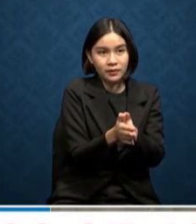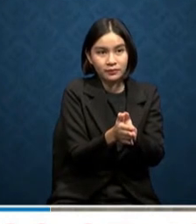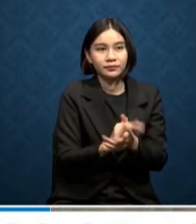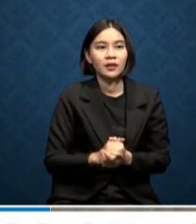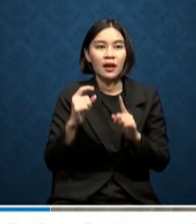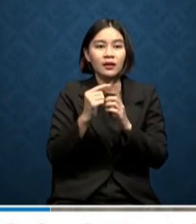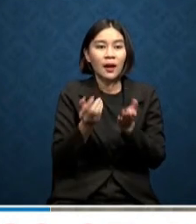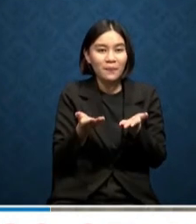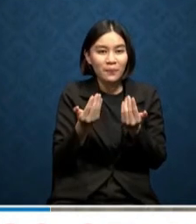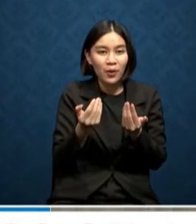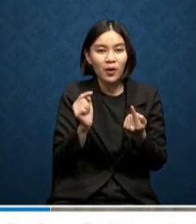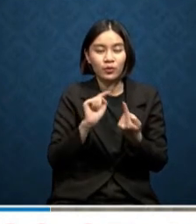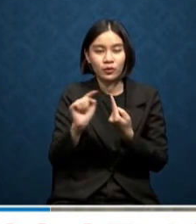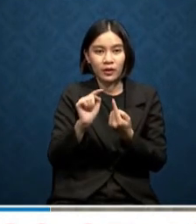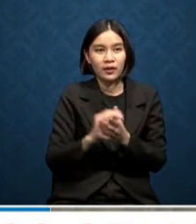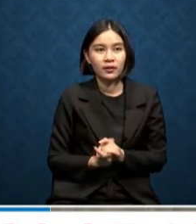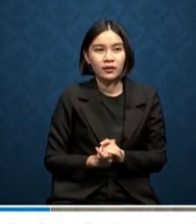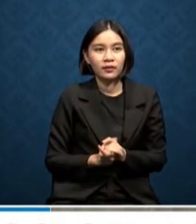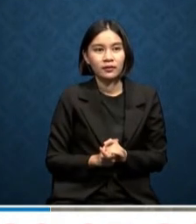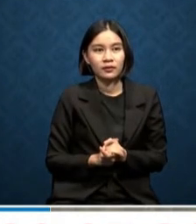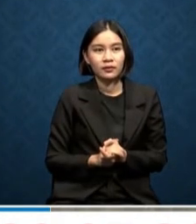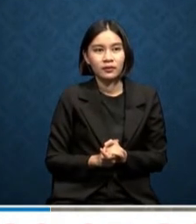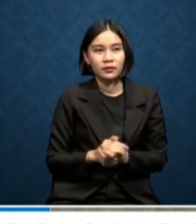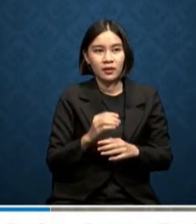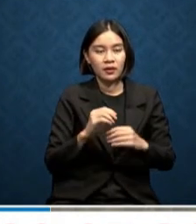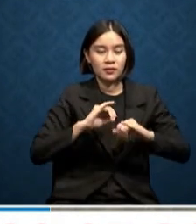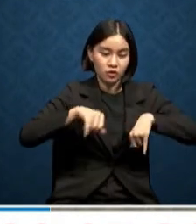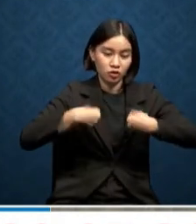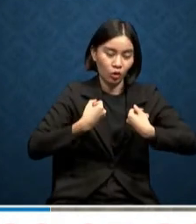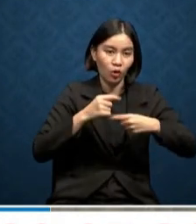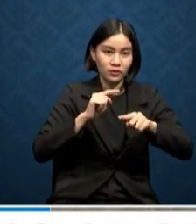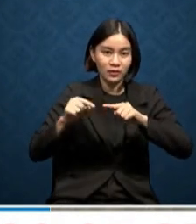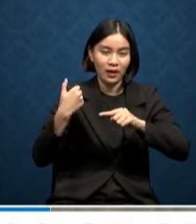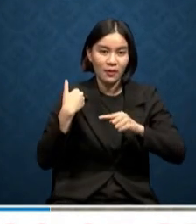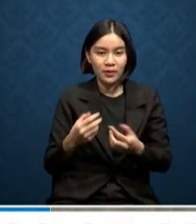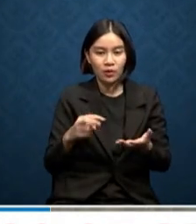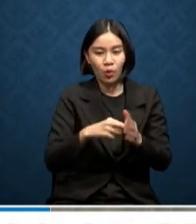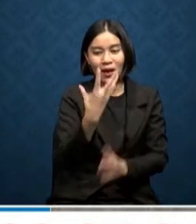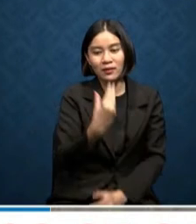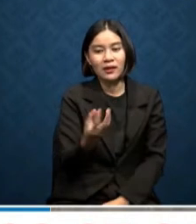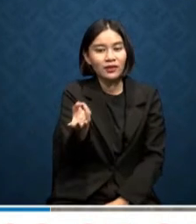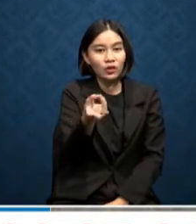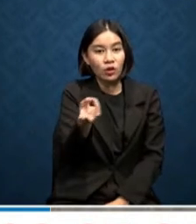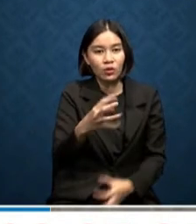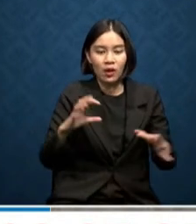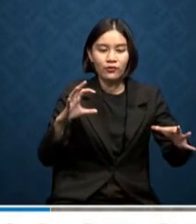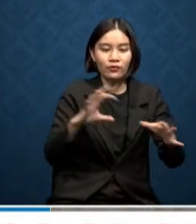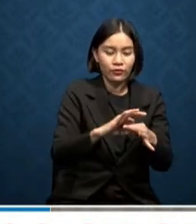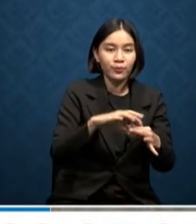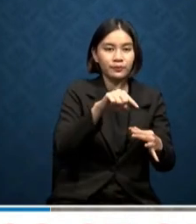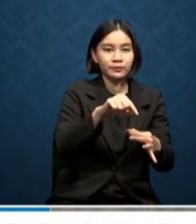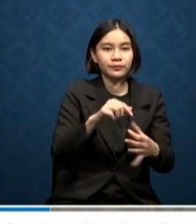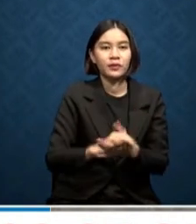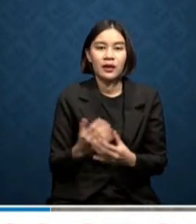นะฮะหรือเรียกจากตรงไปตรงมาก็คือการทำให้ธุรกิจคมนาคมมีผู้เล่นน้อยรายหรือผขาดก็ว่าได้นะฮะ